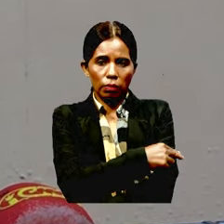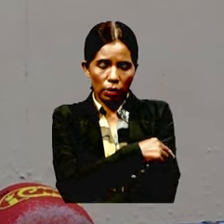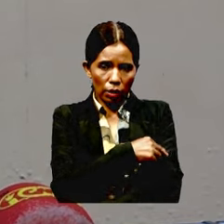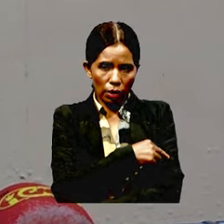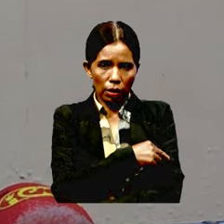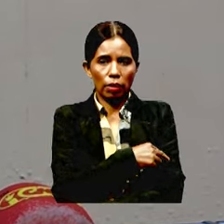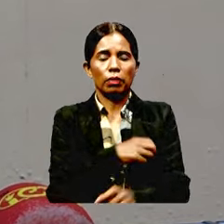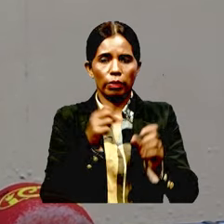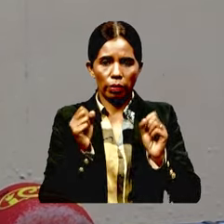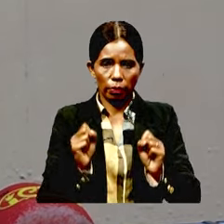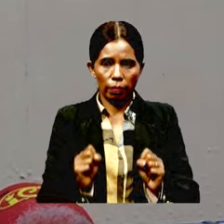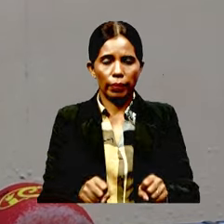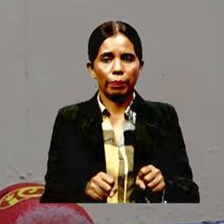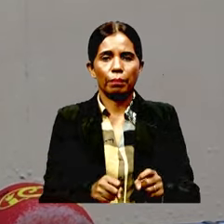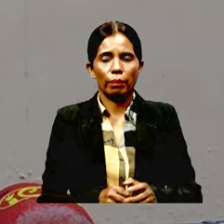di